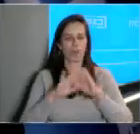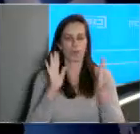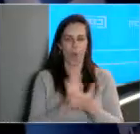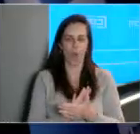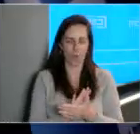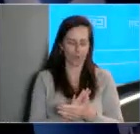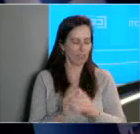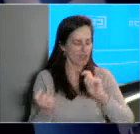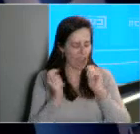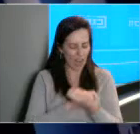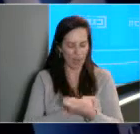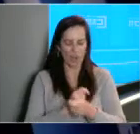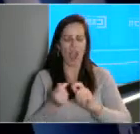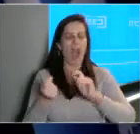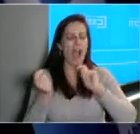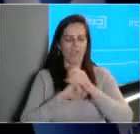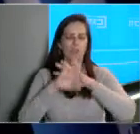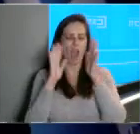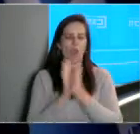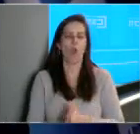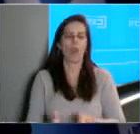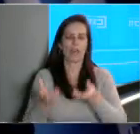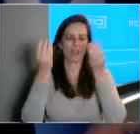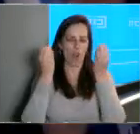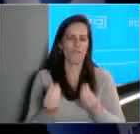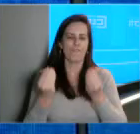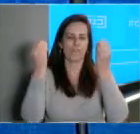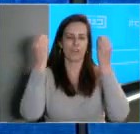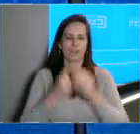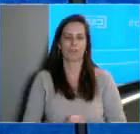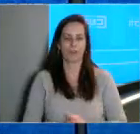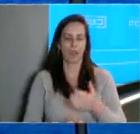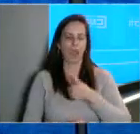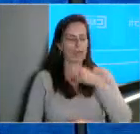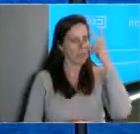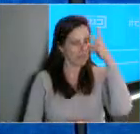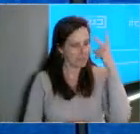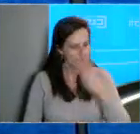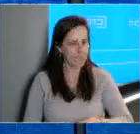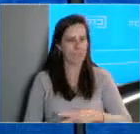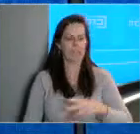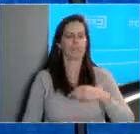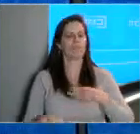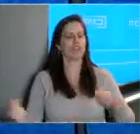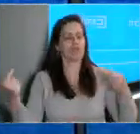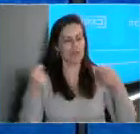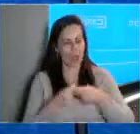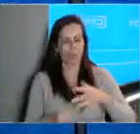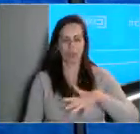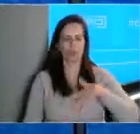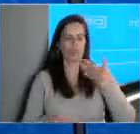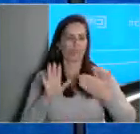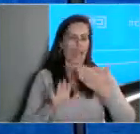על פיה, הפכנו את הלימון ללימונדה. אני מבין ושותף